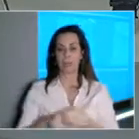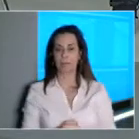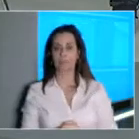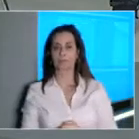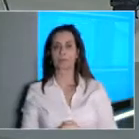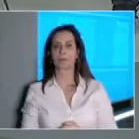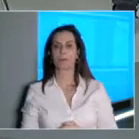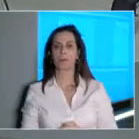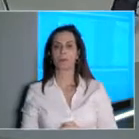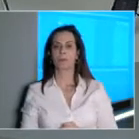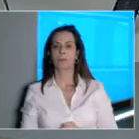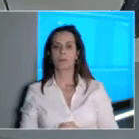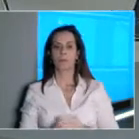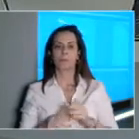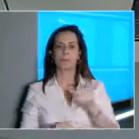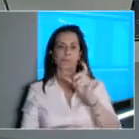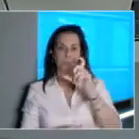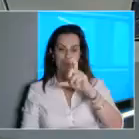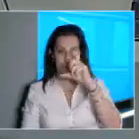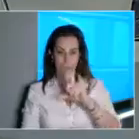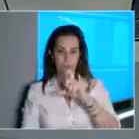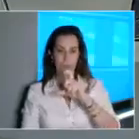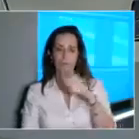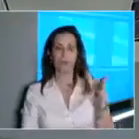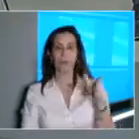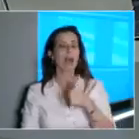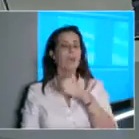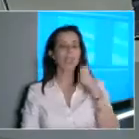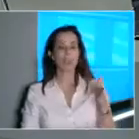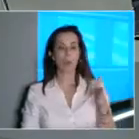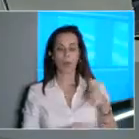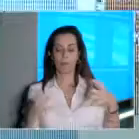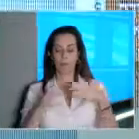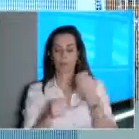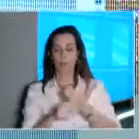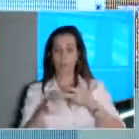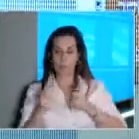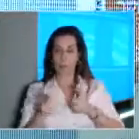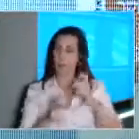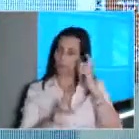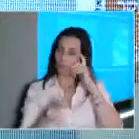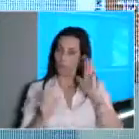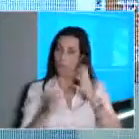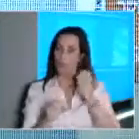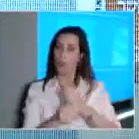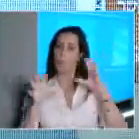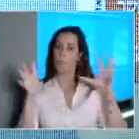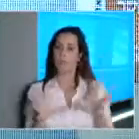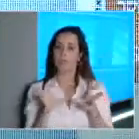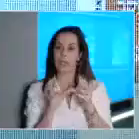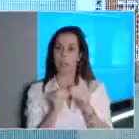עוד שתי כותרות, התקרבות בשמאל, בעקבות תוצאות סקרים פנימיים בעבודה ובמרץ, שוקלים ריצה